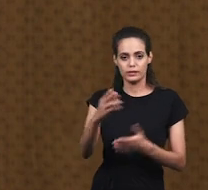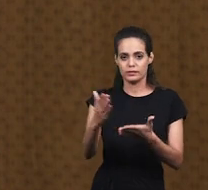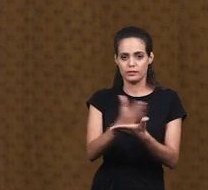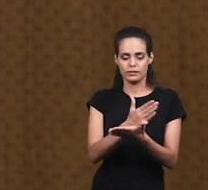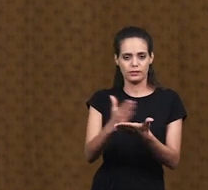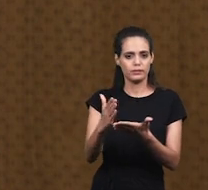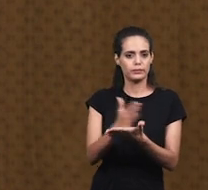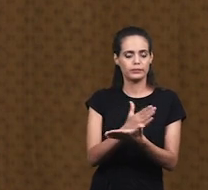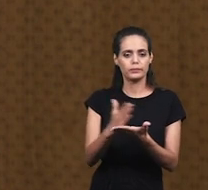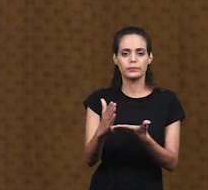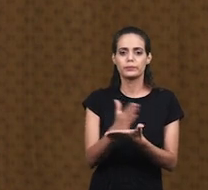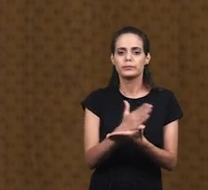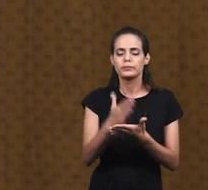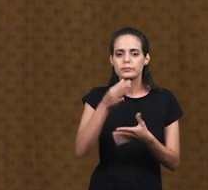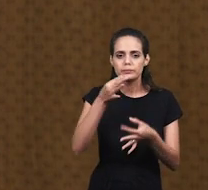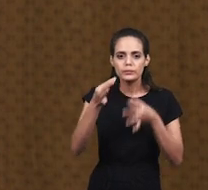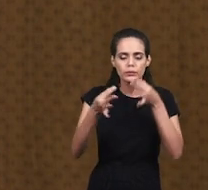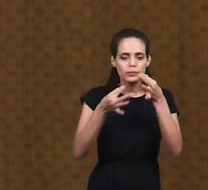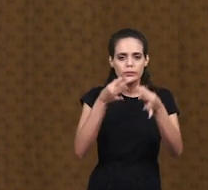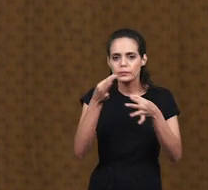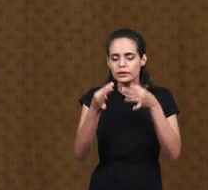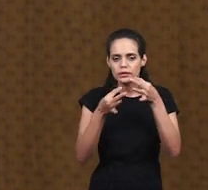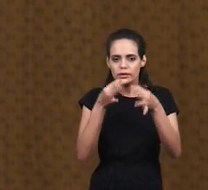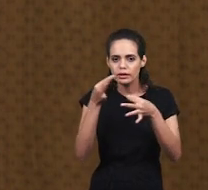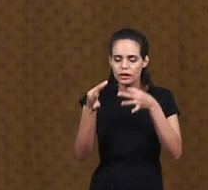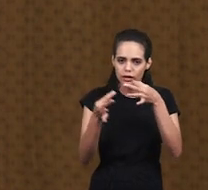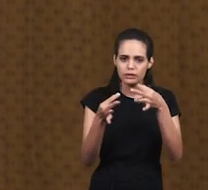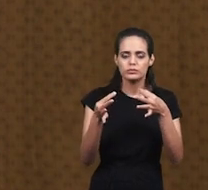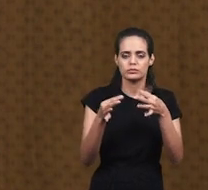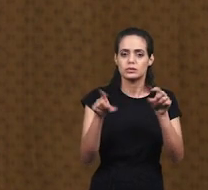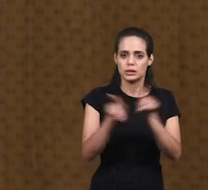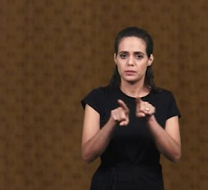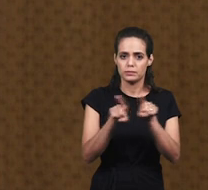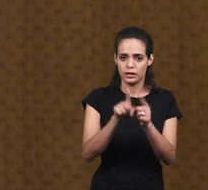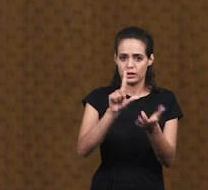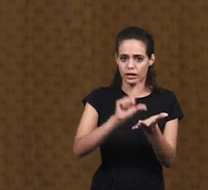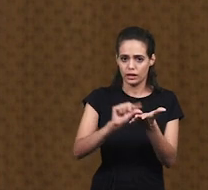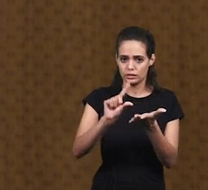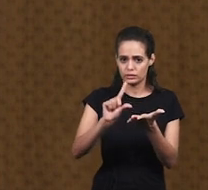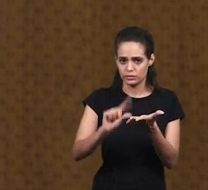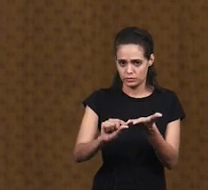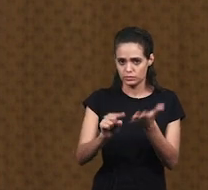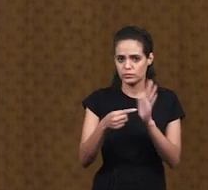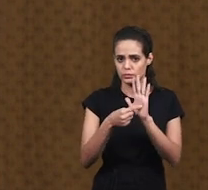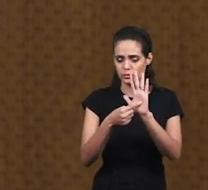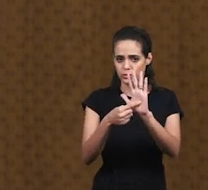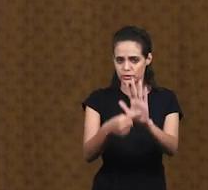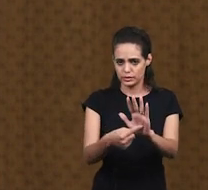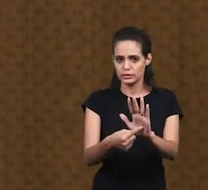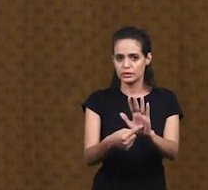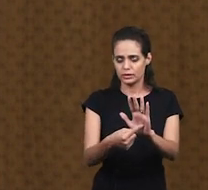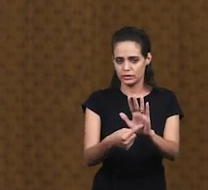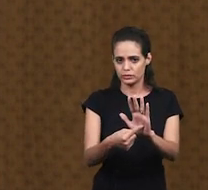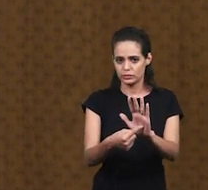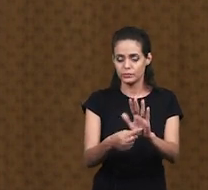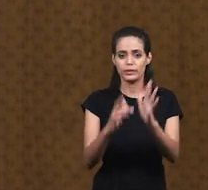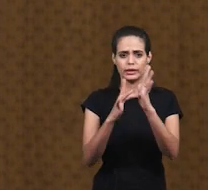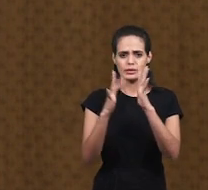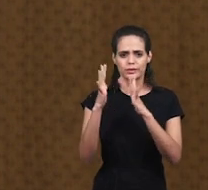commentaires, même dans des articles, qui disaient qu'avec une décharge si grande